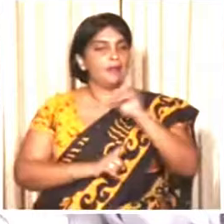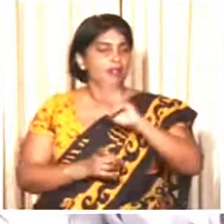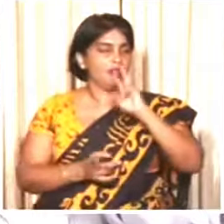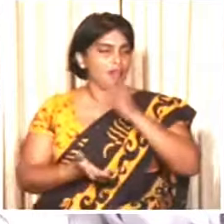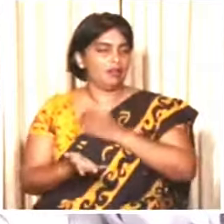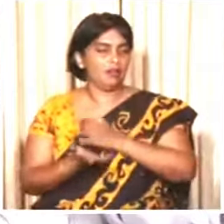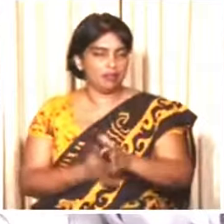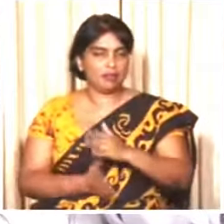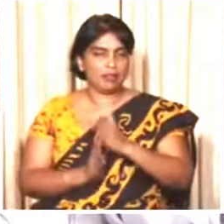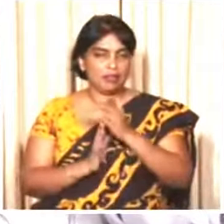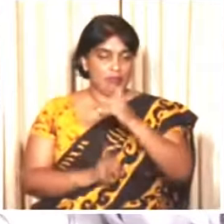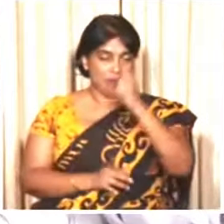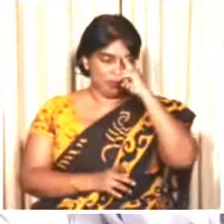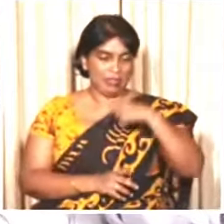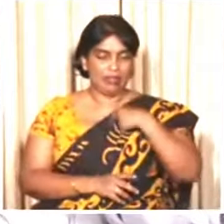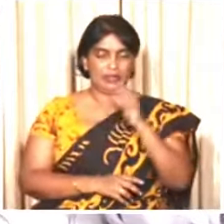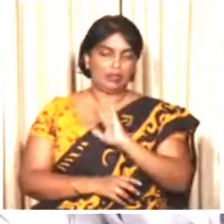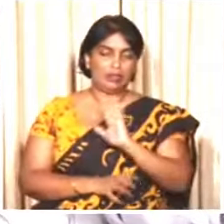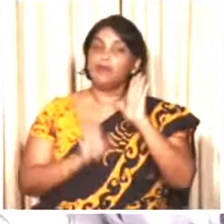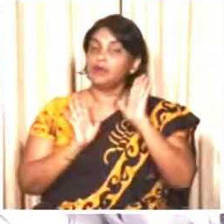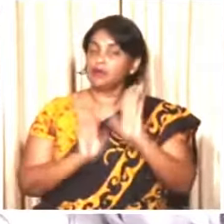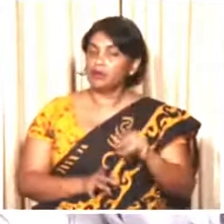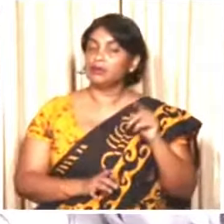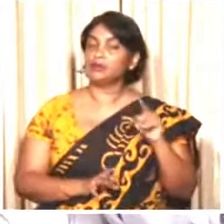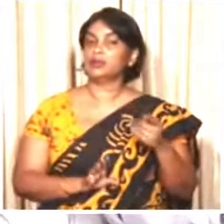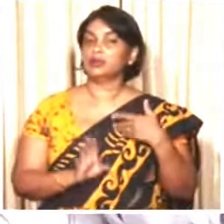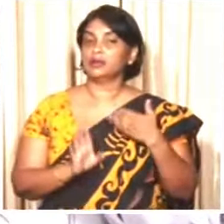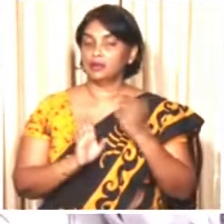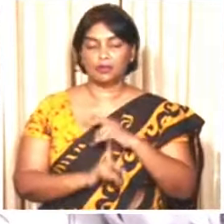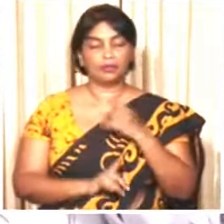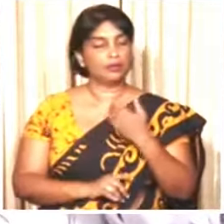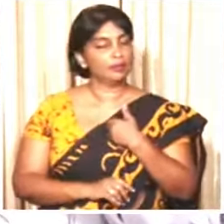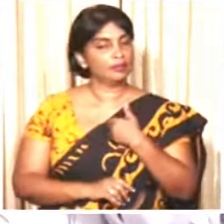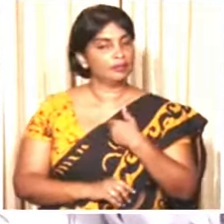හිතන්නේ තුඹ හිතවත කෙරුවා කියලා නමුත් එදා මොකද